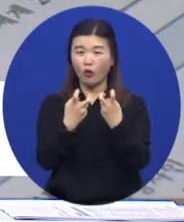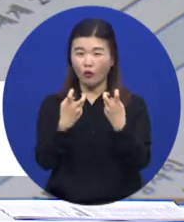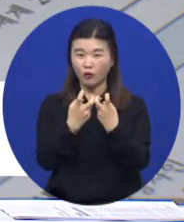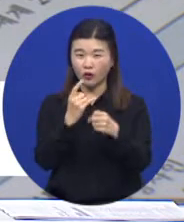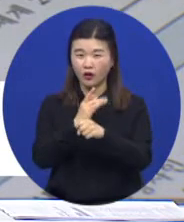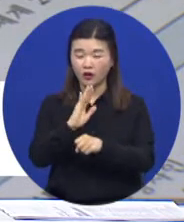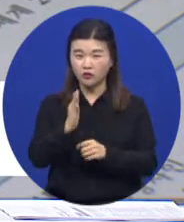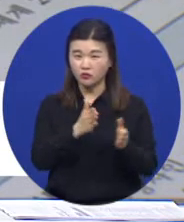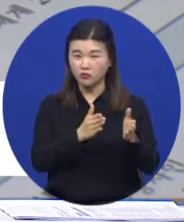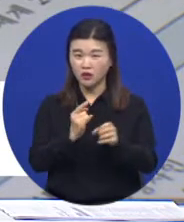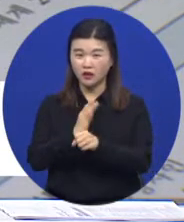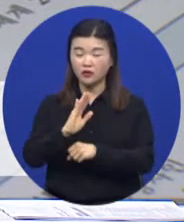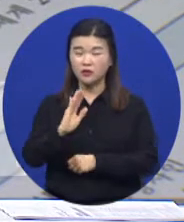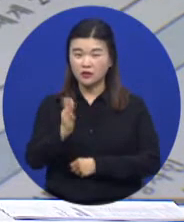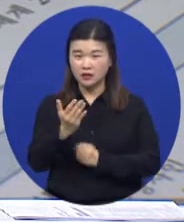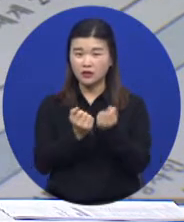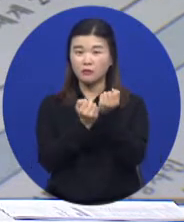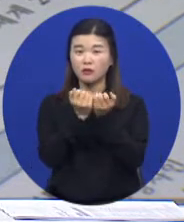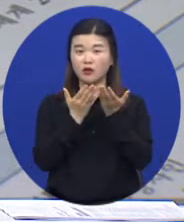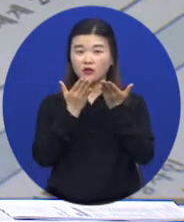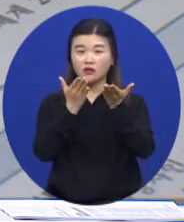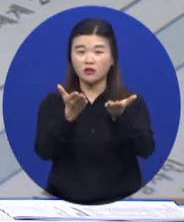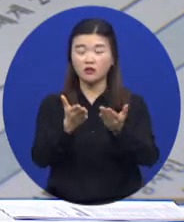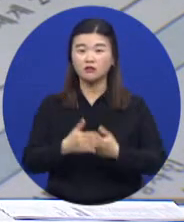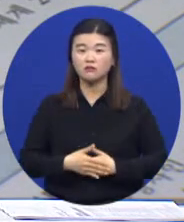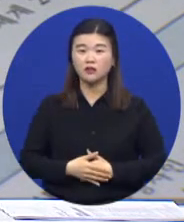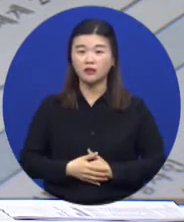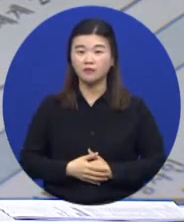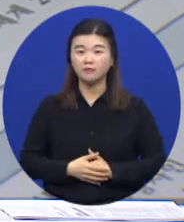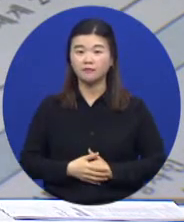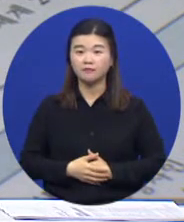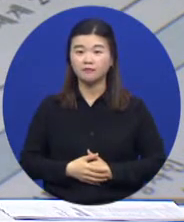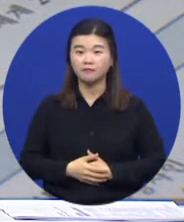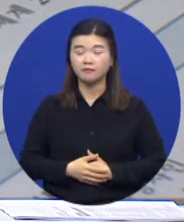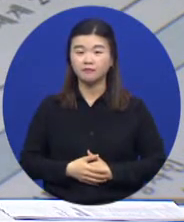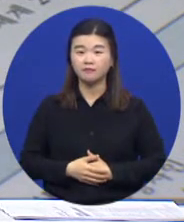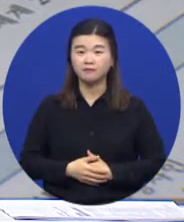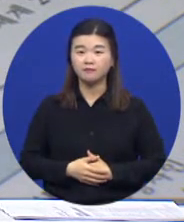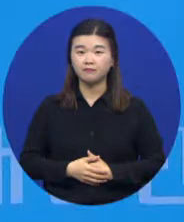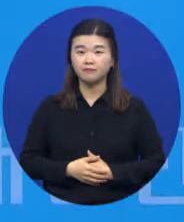어떻게 준비해야 하는지 조인호 기자가 취재했습니다.